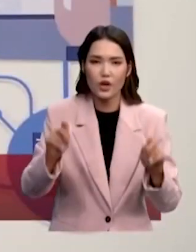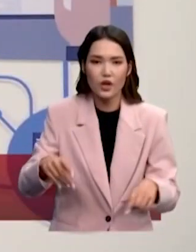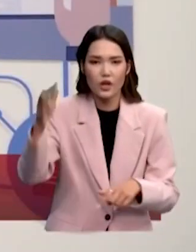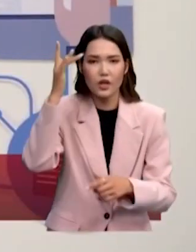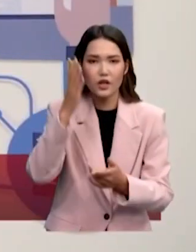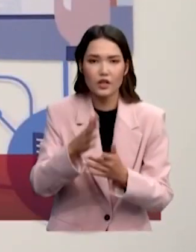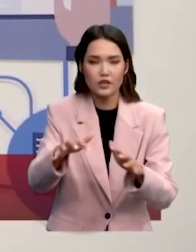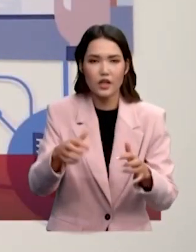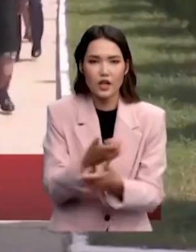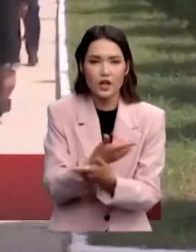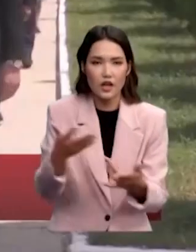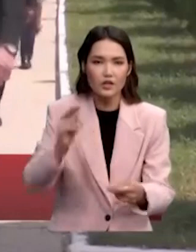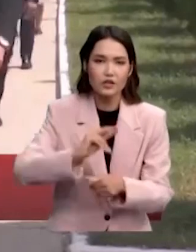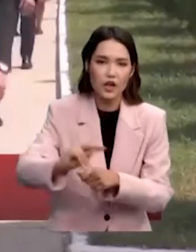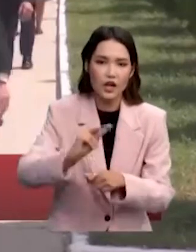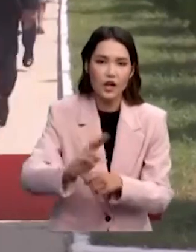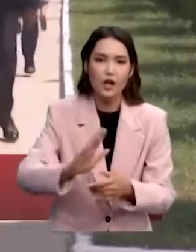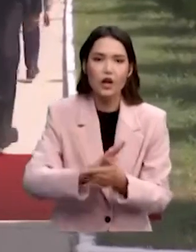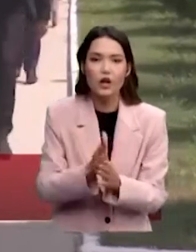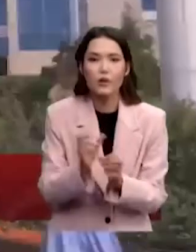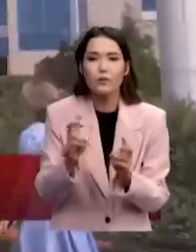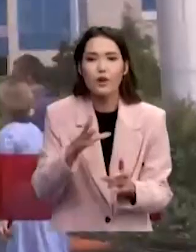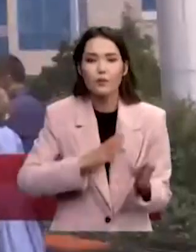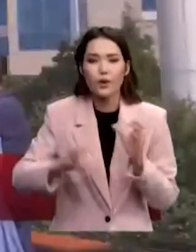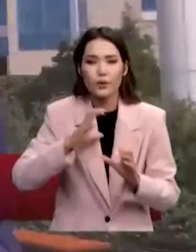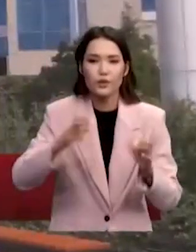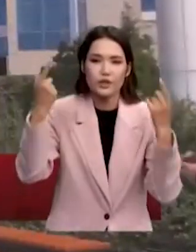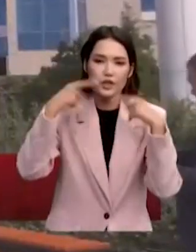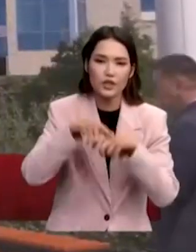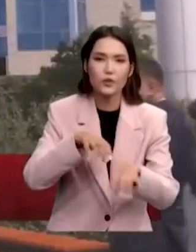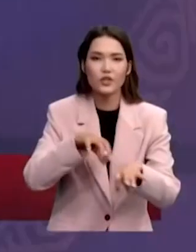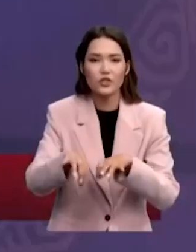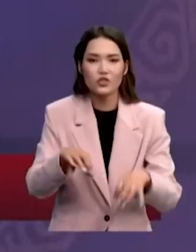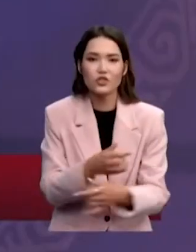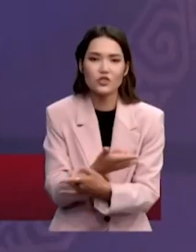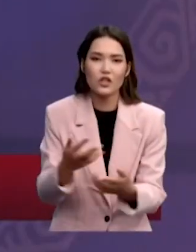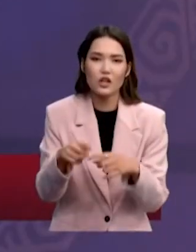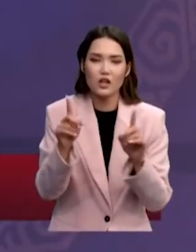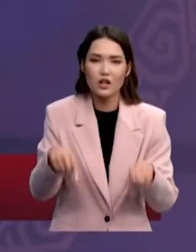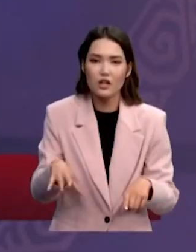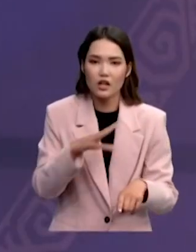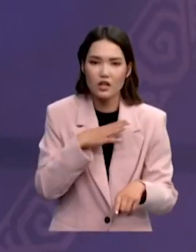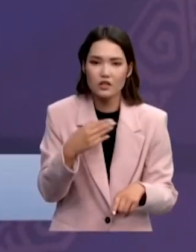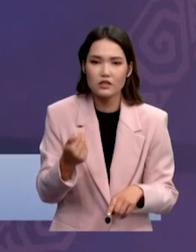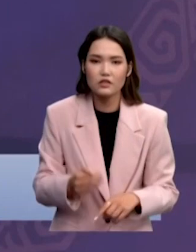учащихся уже начнут обучение на базе Каспийского университета технологии инжиниринга.